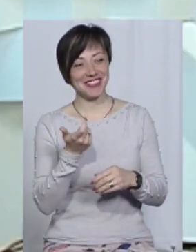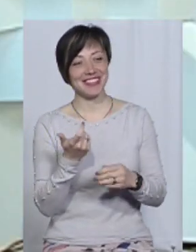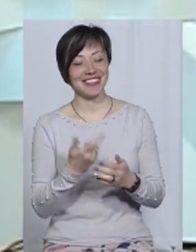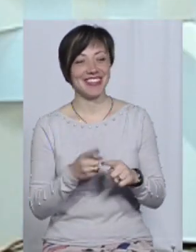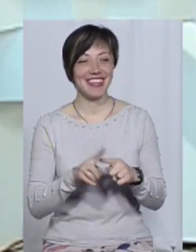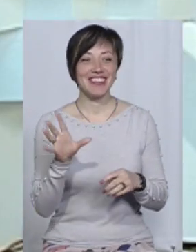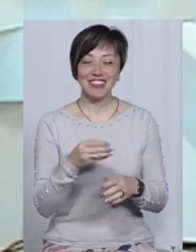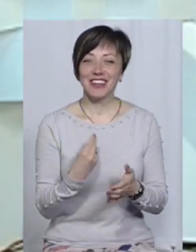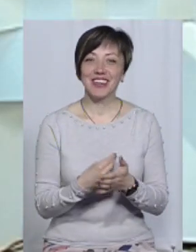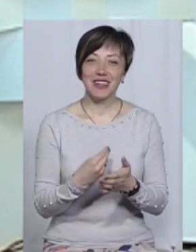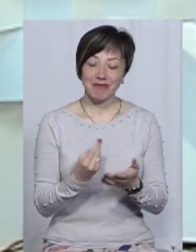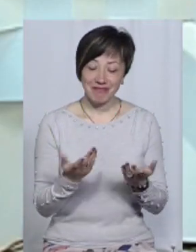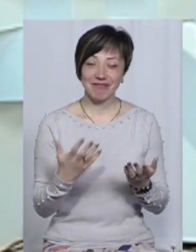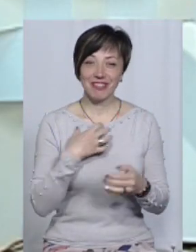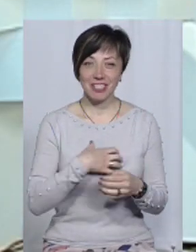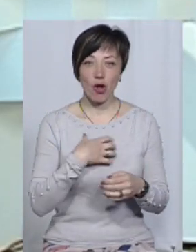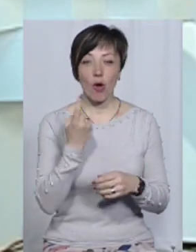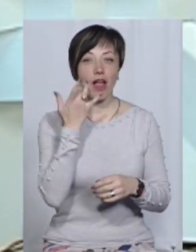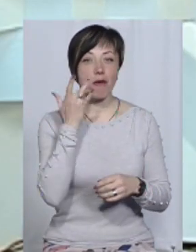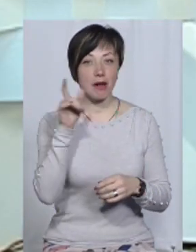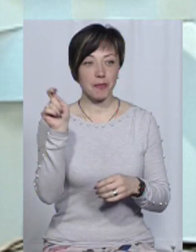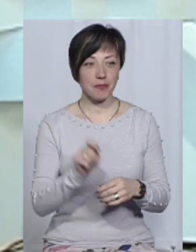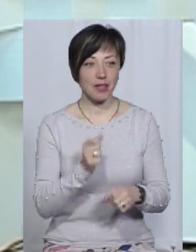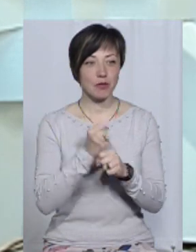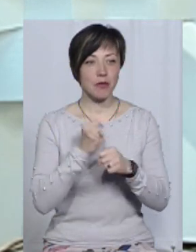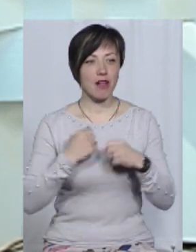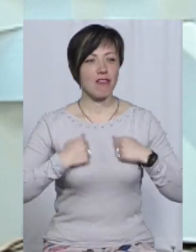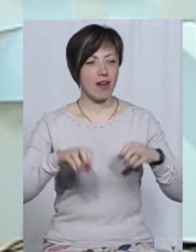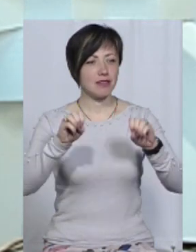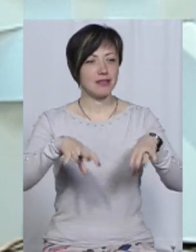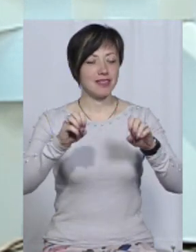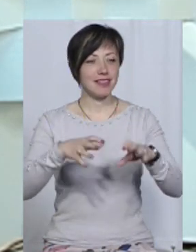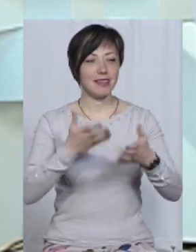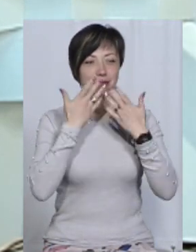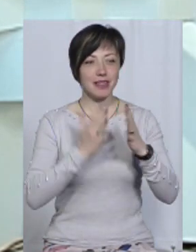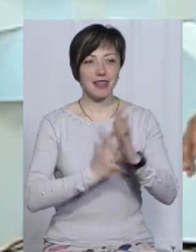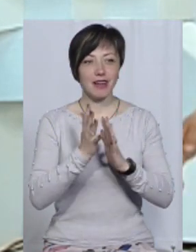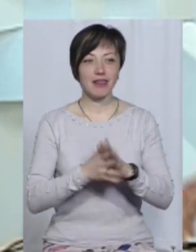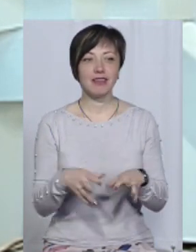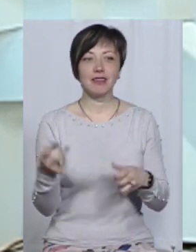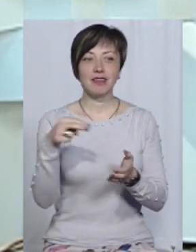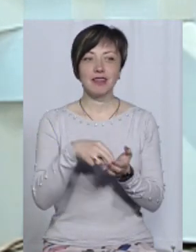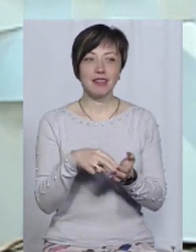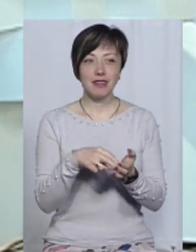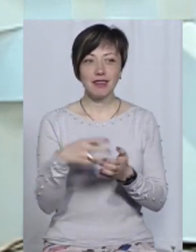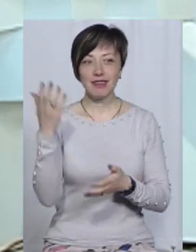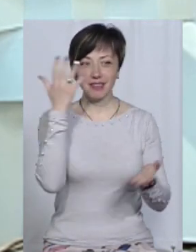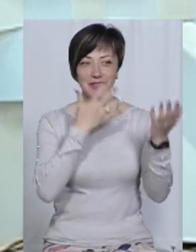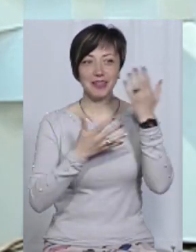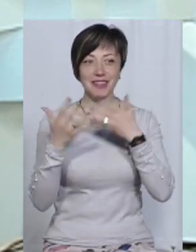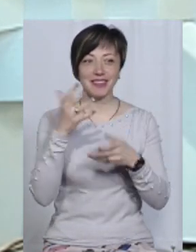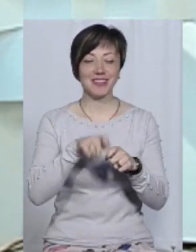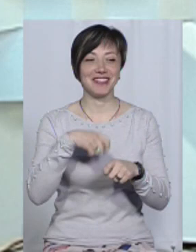да. Все це коштує. Раз одна американка була, зробили там і ванну, накидали ту чебрецю, все вона виходить, beautiful,